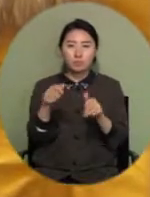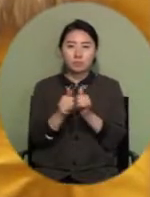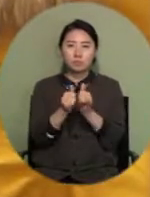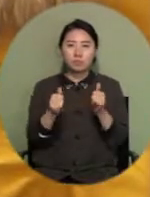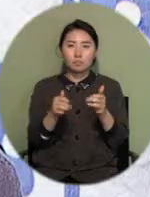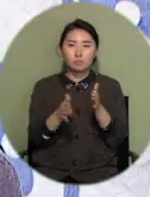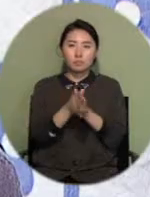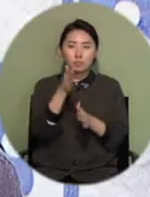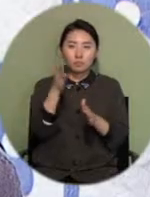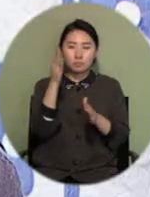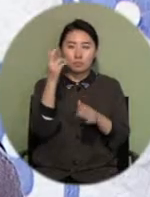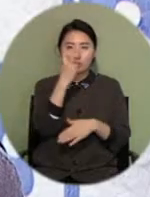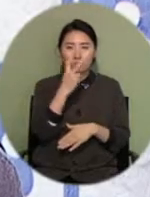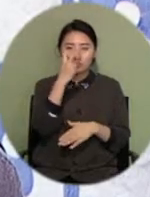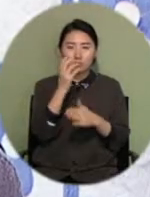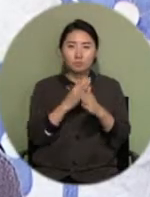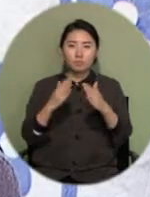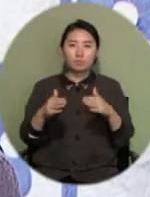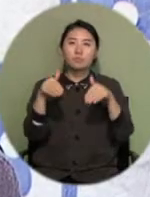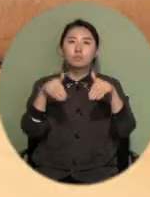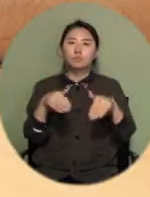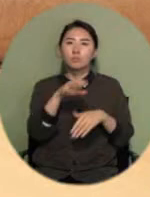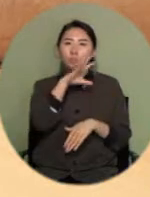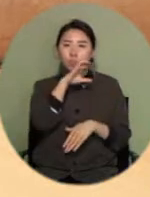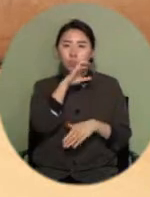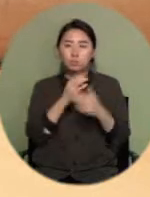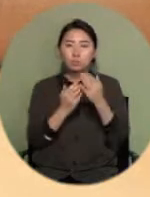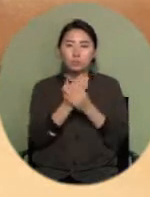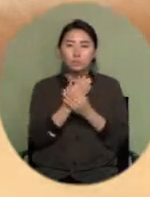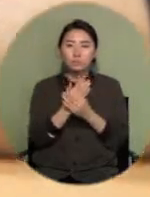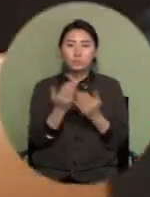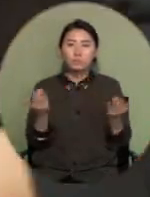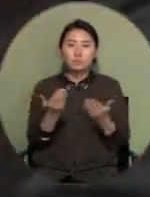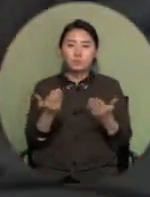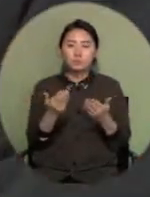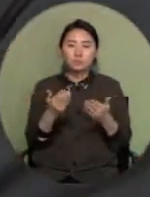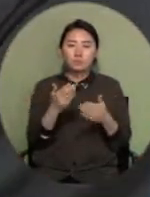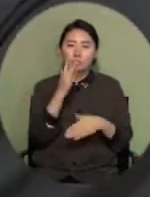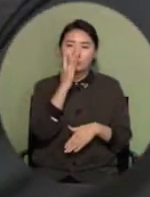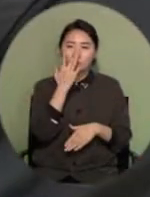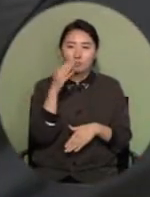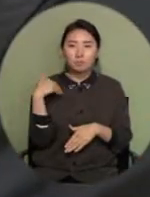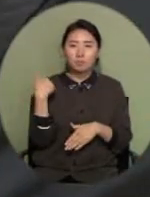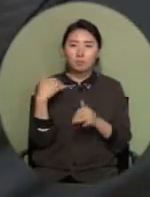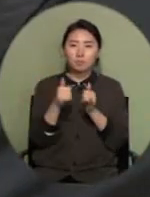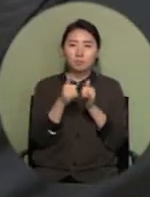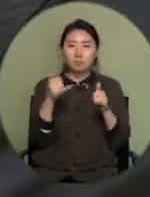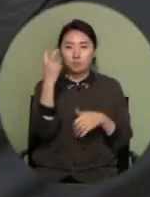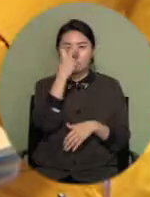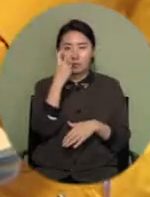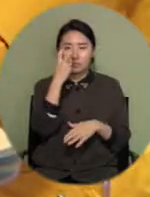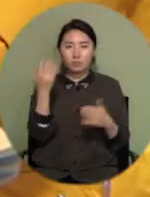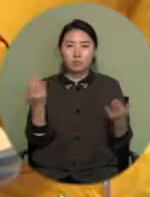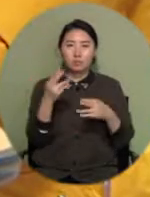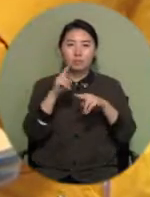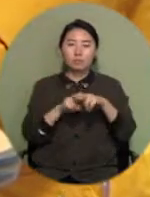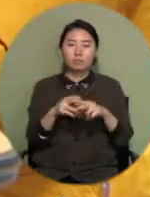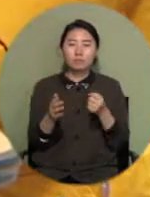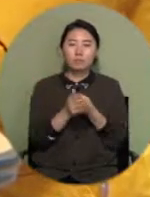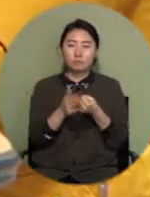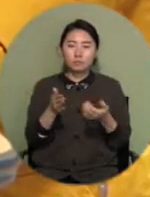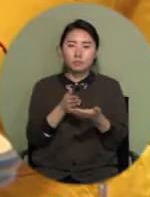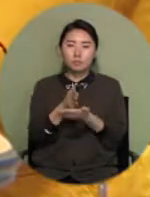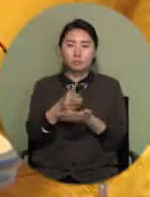시설 관리 공단 직원들은 불만을 호소합니다 일단 해당 업무를 전혀 모르는 사람들이 관리직으로 와 있는 상태라 업무